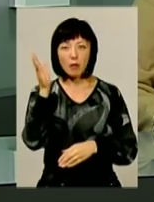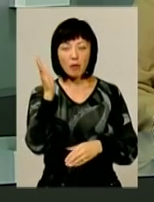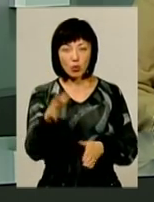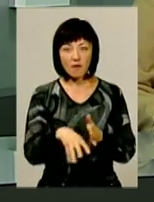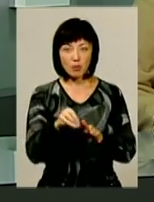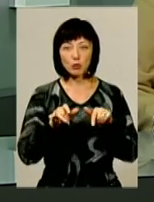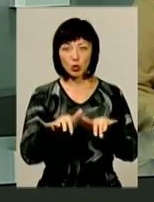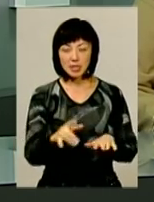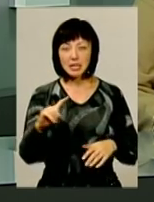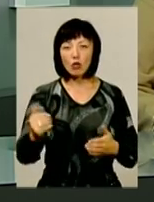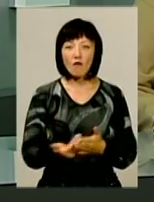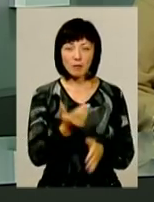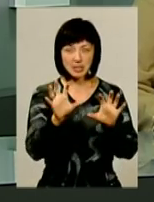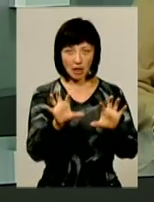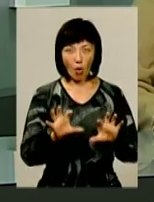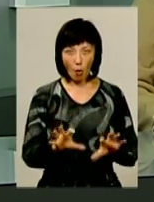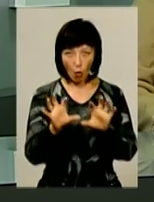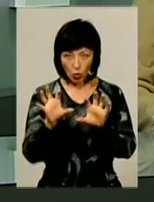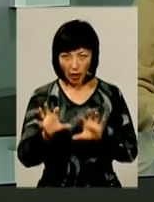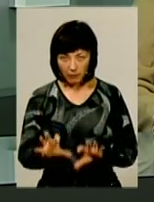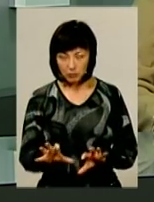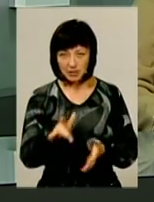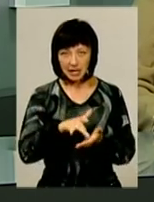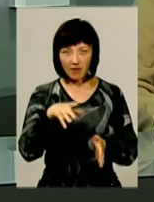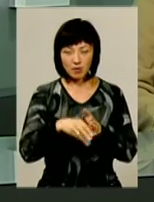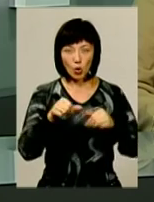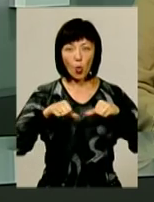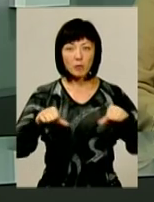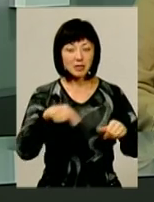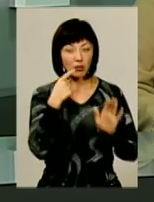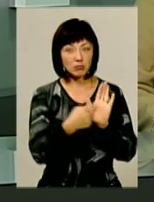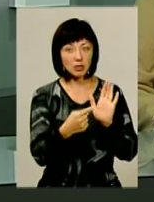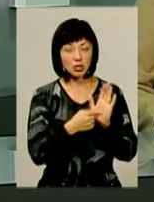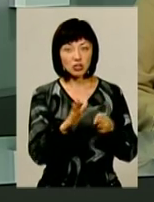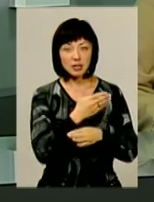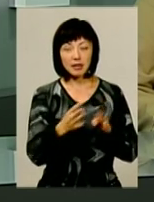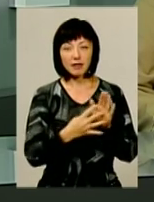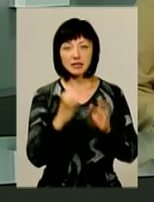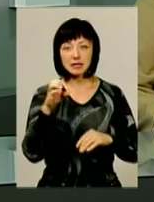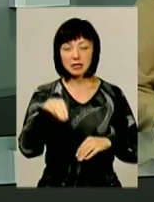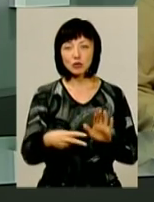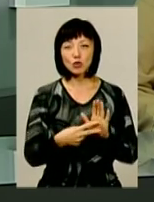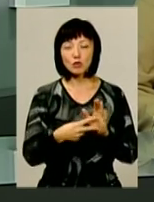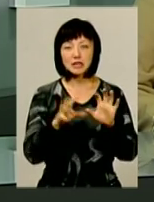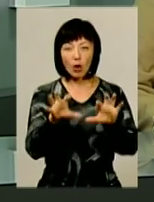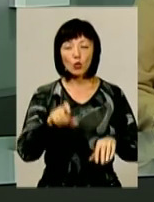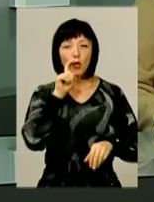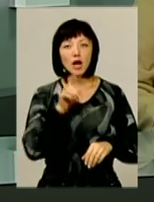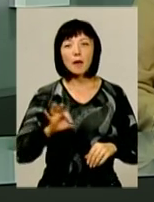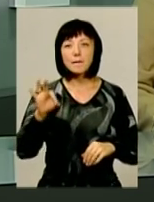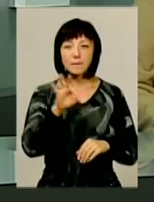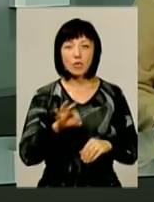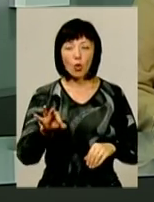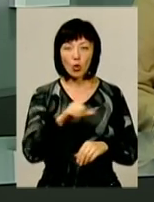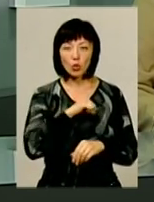виборчого процесу за новим законодавством. У Центральній виборчій комісії посилаються на частину 9 статті 7 Закону України